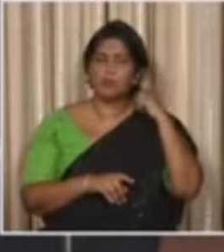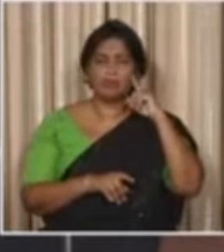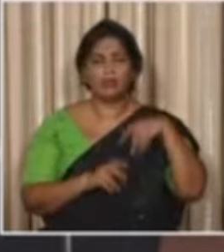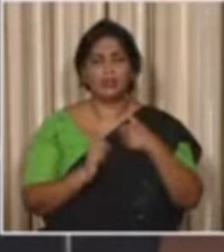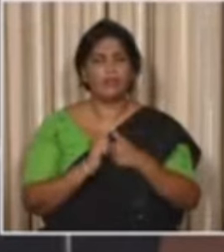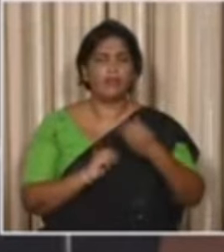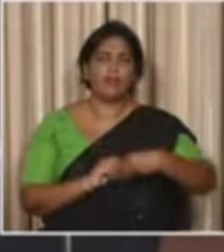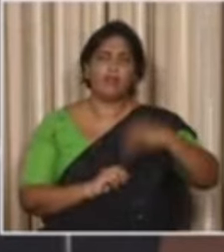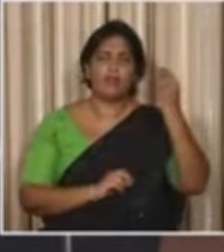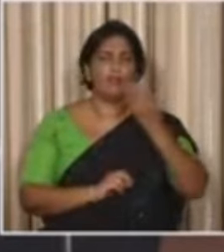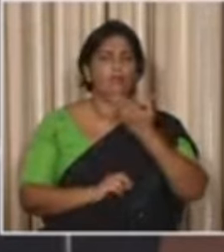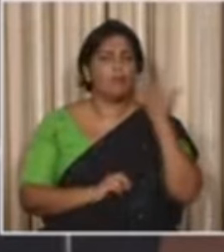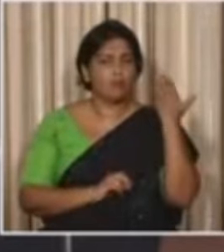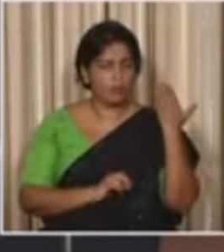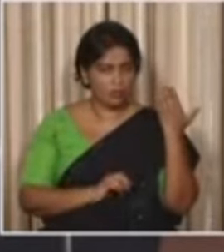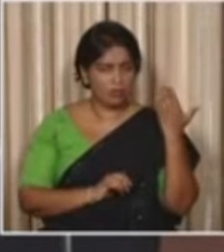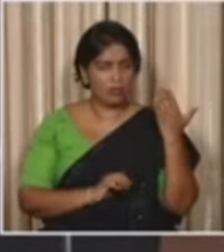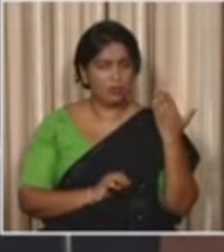කරගන්න පුළුවන්